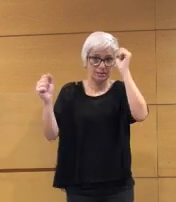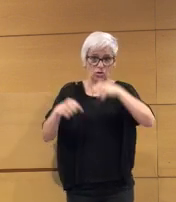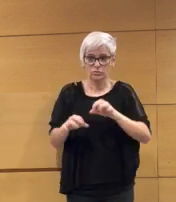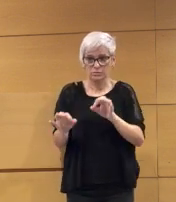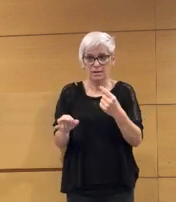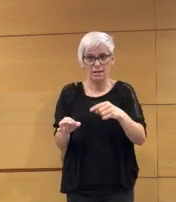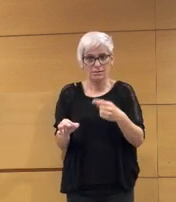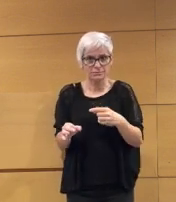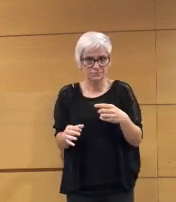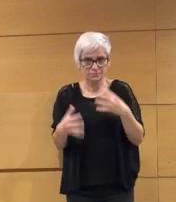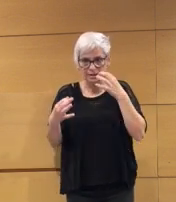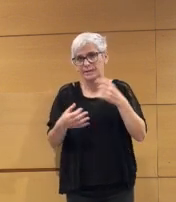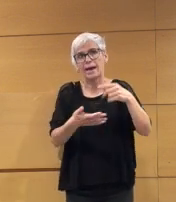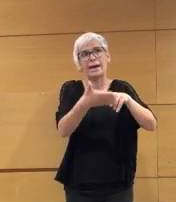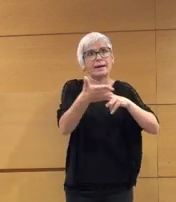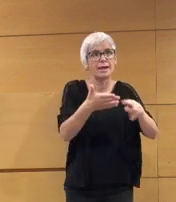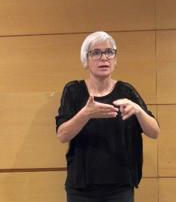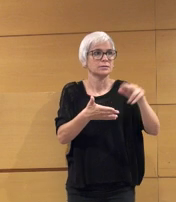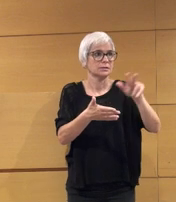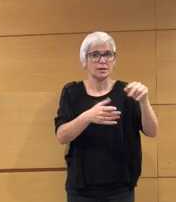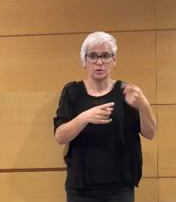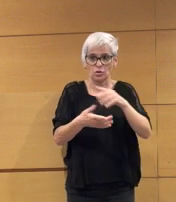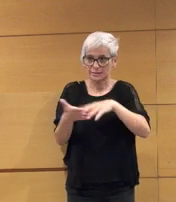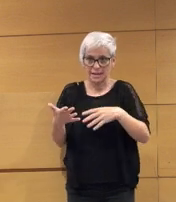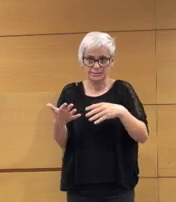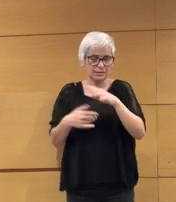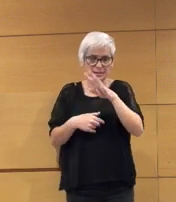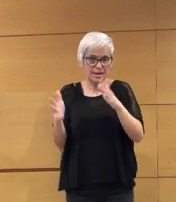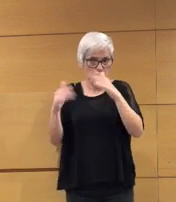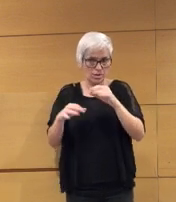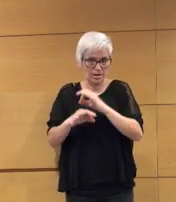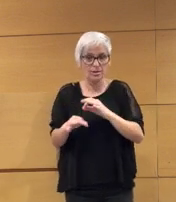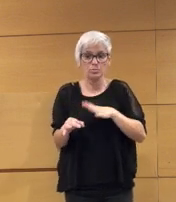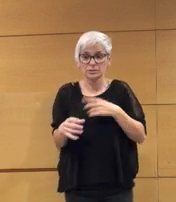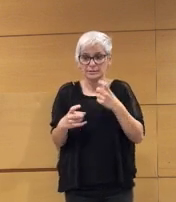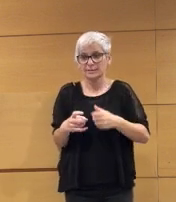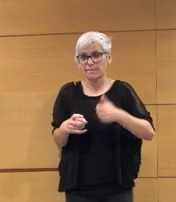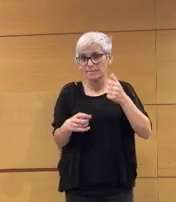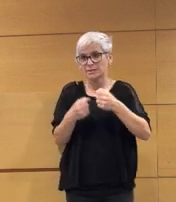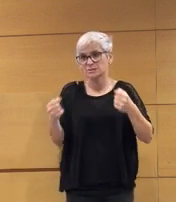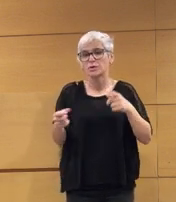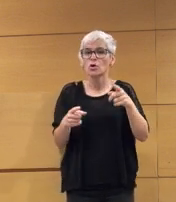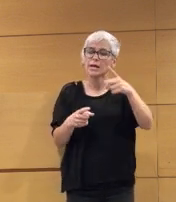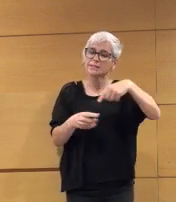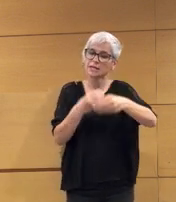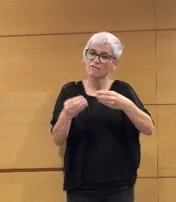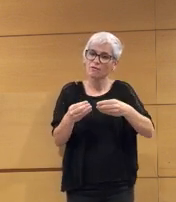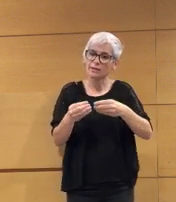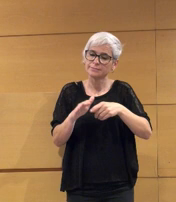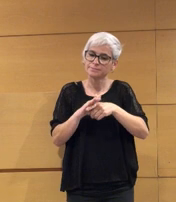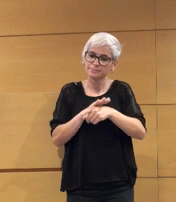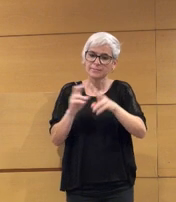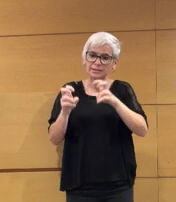existeix. Existeix en anglès, en castellà, en català, us està funcionant? Potser necessitem eines. Llavors, ells ho estan desenvolupant per l'àmbit